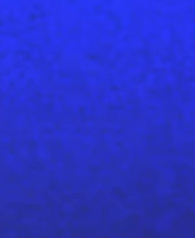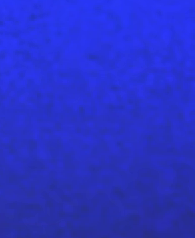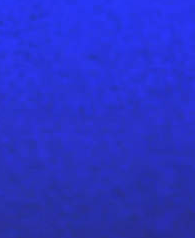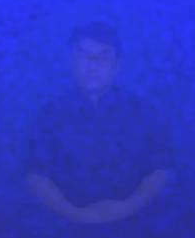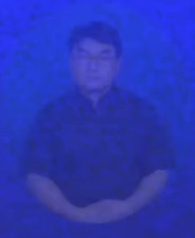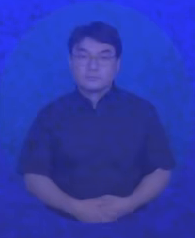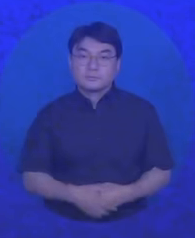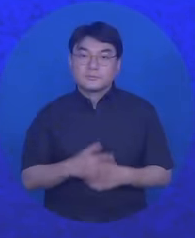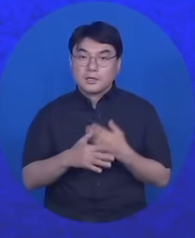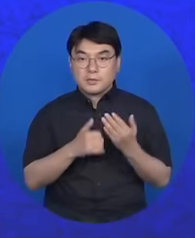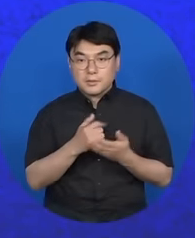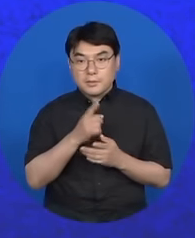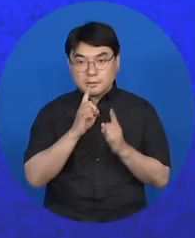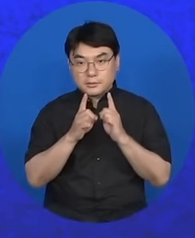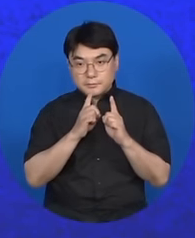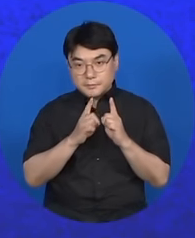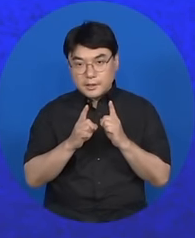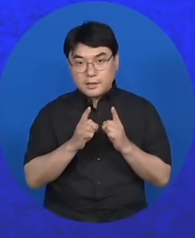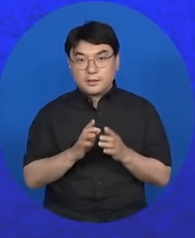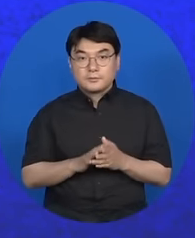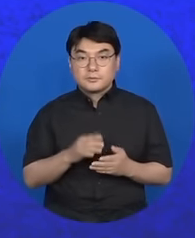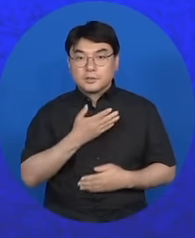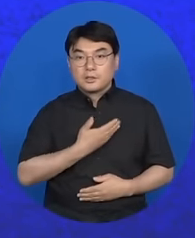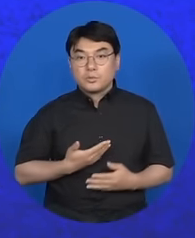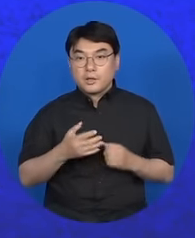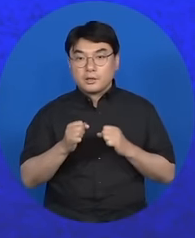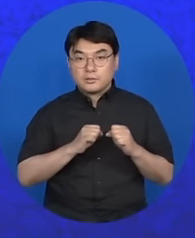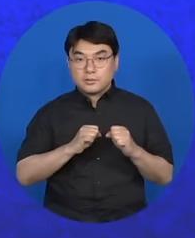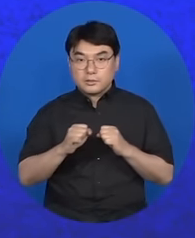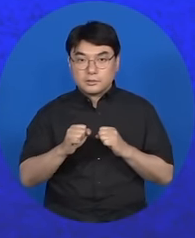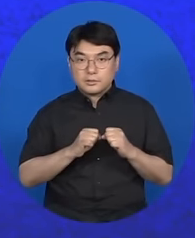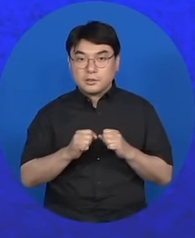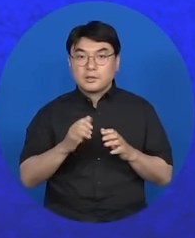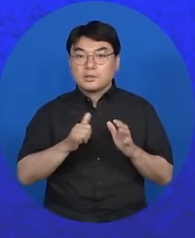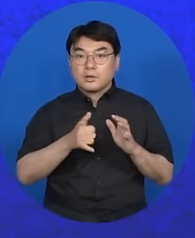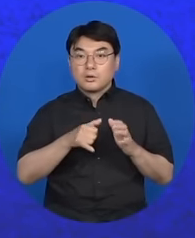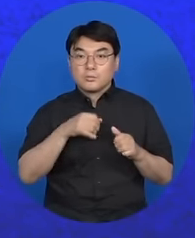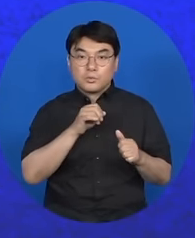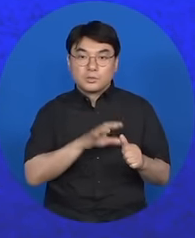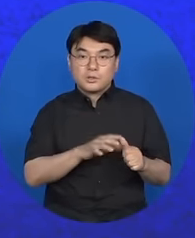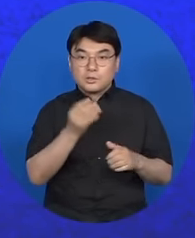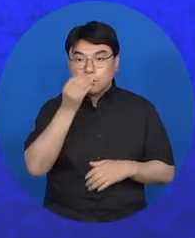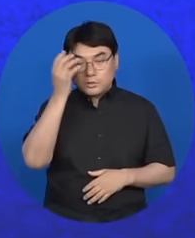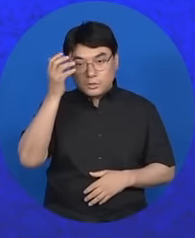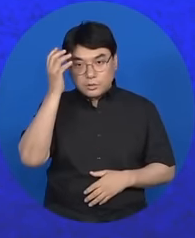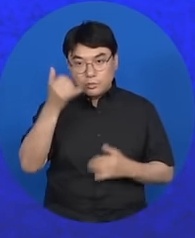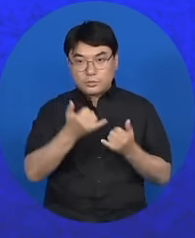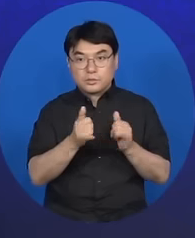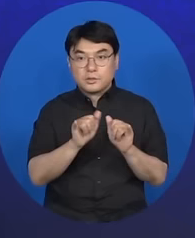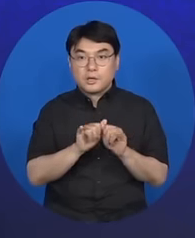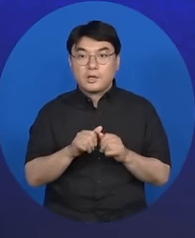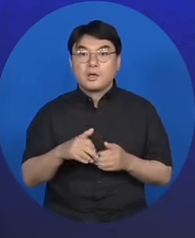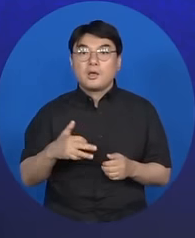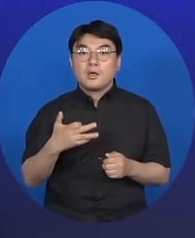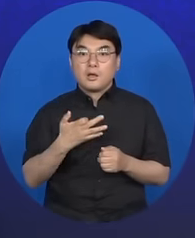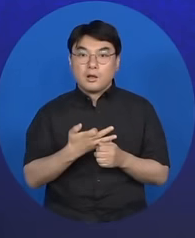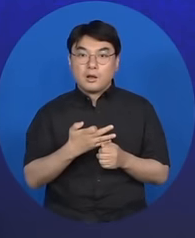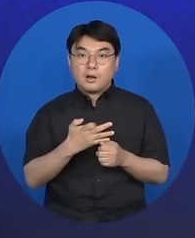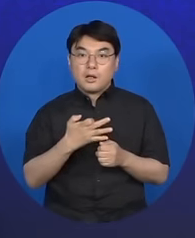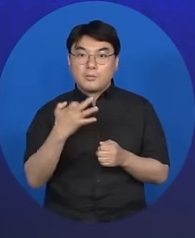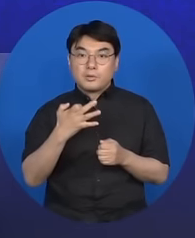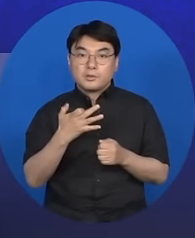하나님의 말씀입니다. 사도행전 세상으로 보낸받은 성령공동체 14번째입니다 성령이 낯선